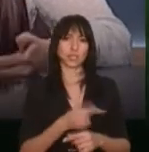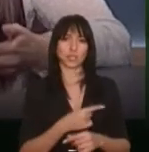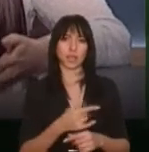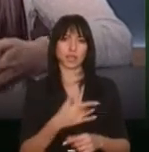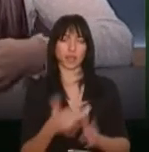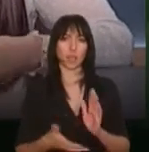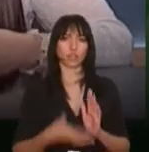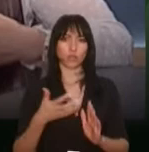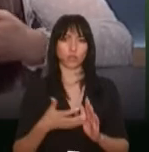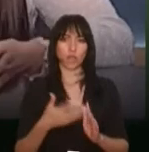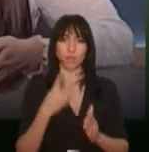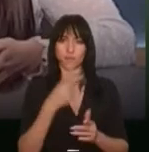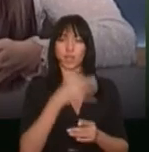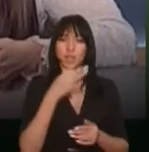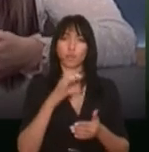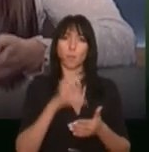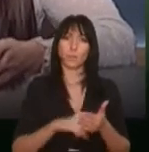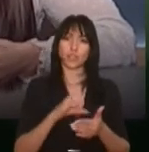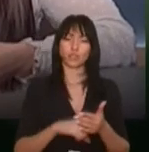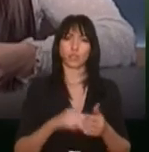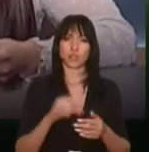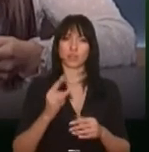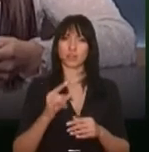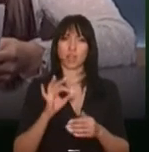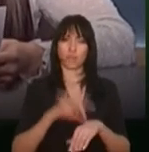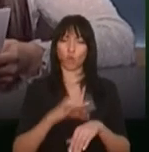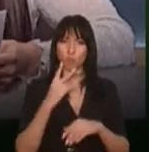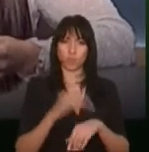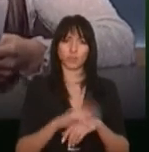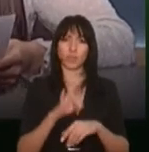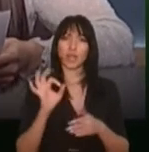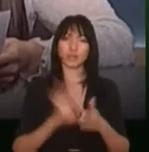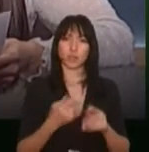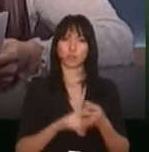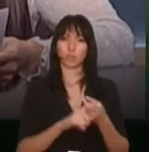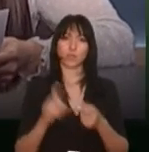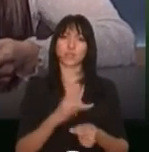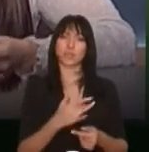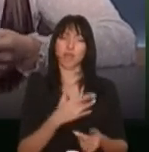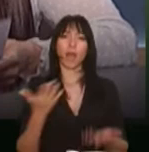вони невидимі, хвороба проявляється не зразу, пов'язано це з серцем. Але які ще